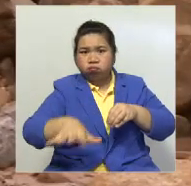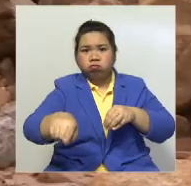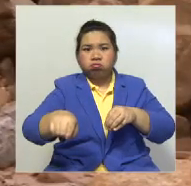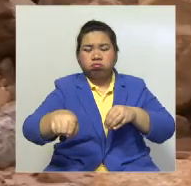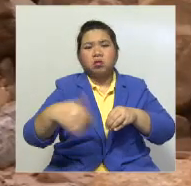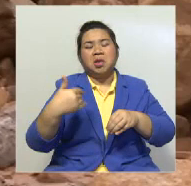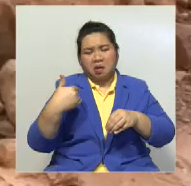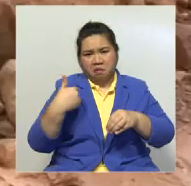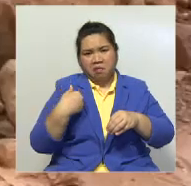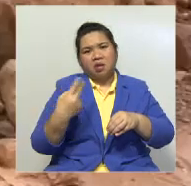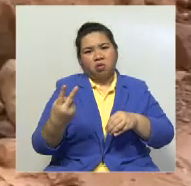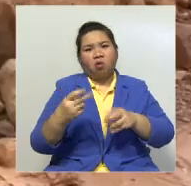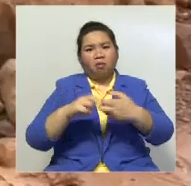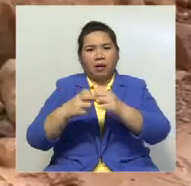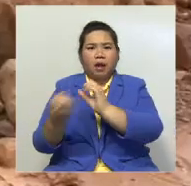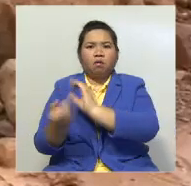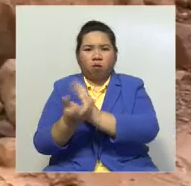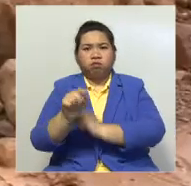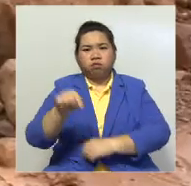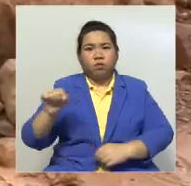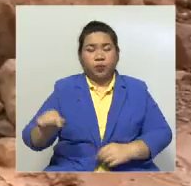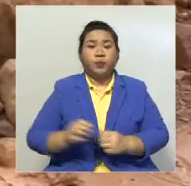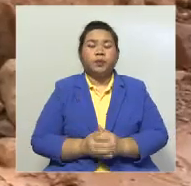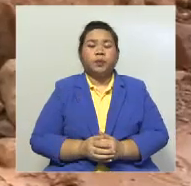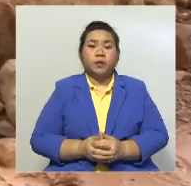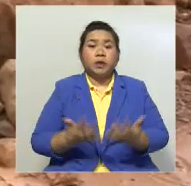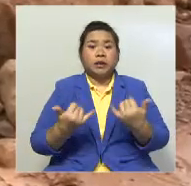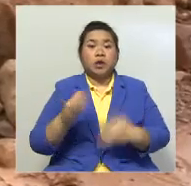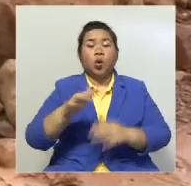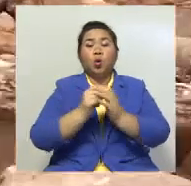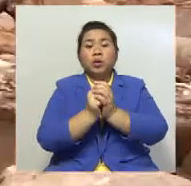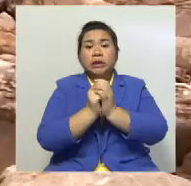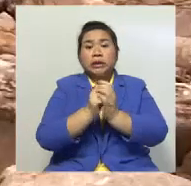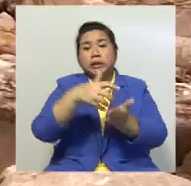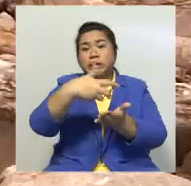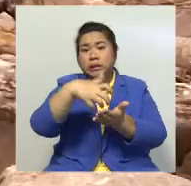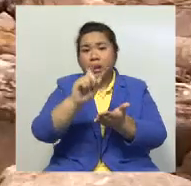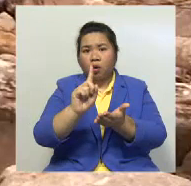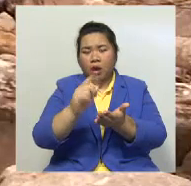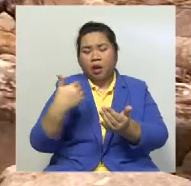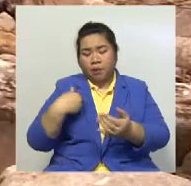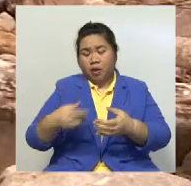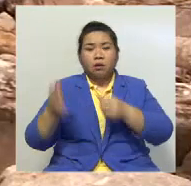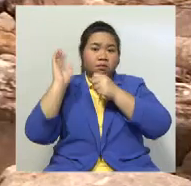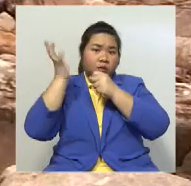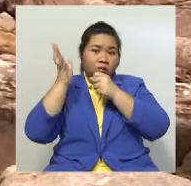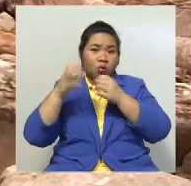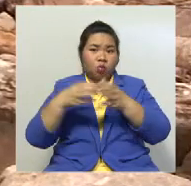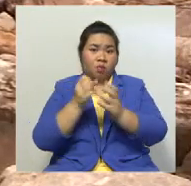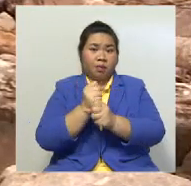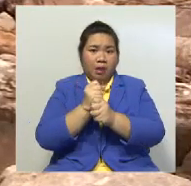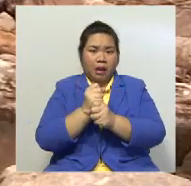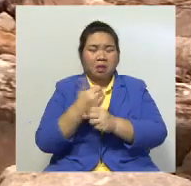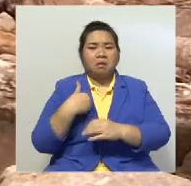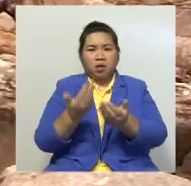พื้นที่2แห่งนี้ได้รับผลกระทบแล้วค่ะ สำนักข่าวซินหัวรายงานนะคะว่าทางโฆษกของคณะกรรมการเนี่ยบอกว่